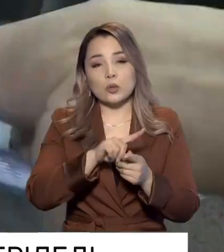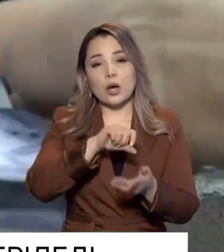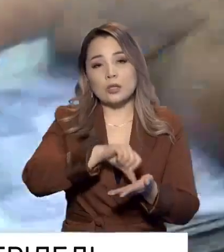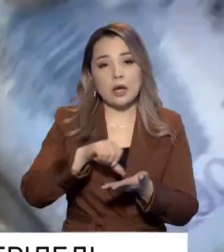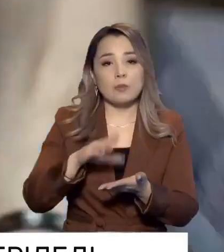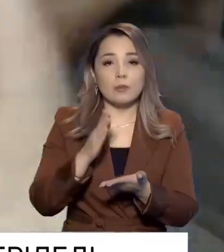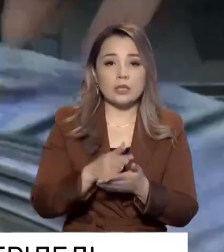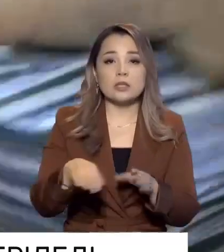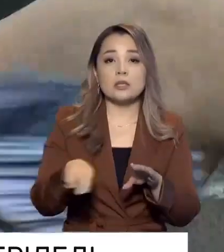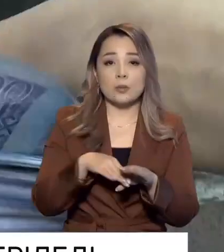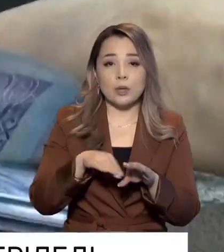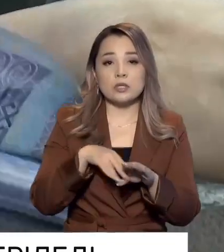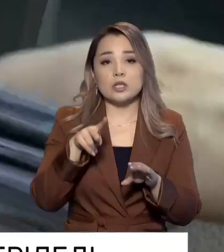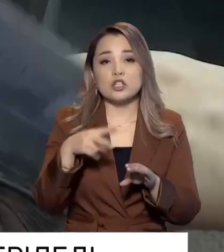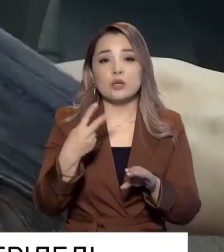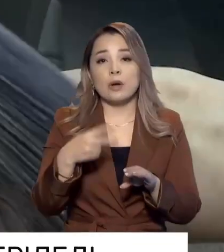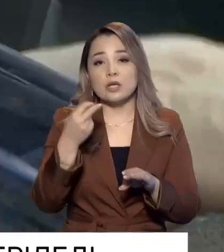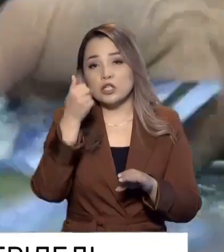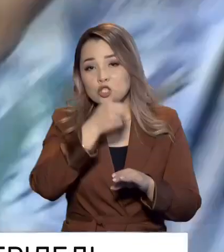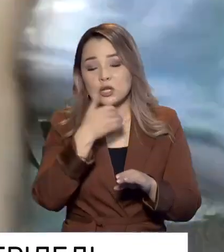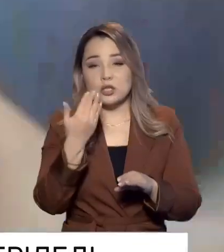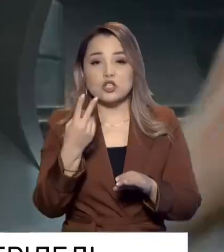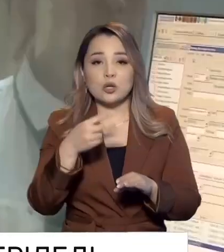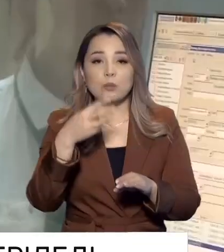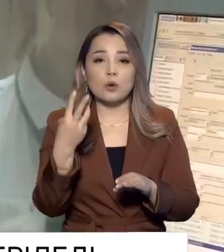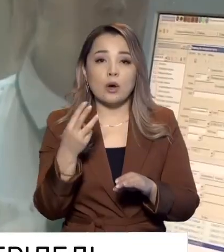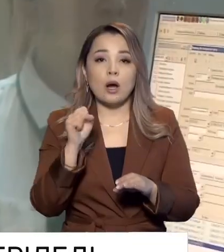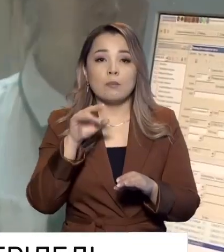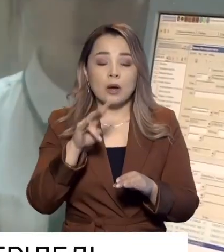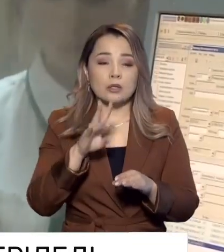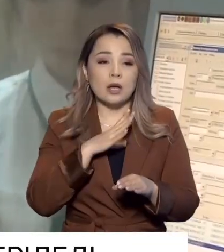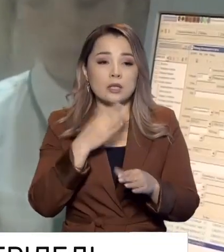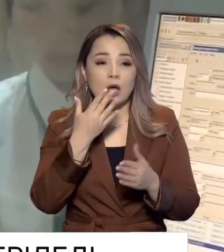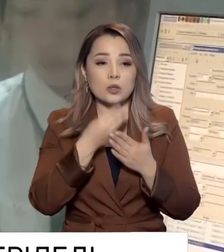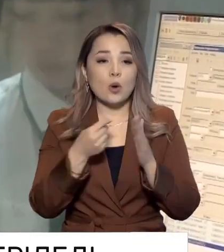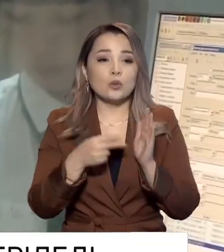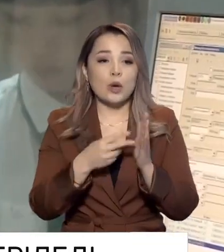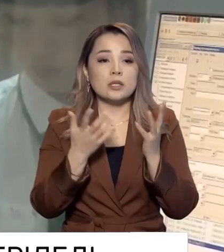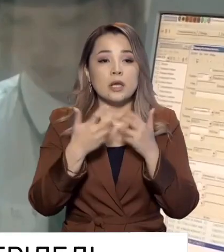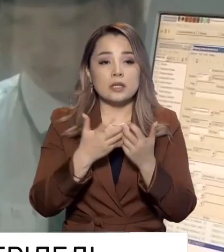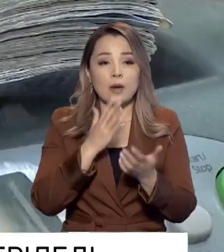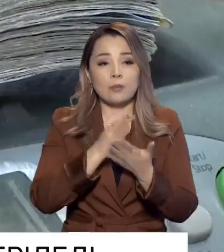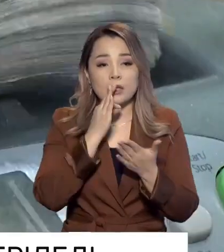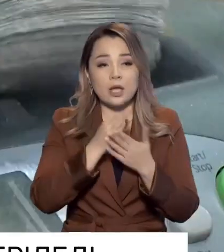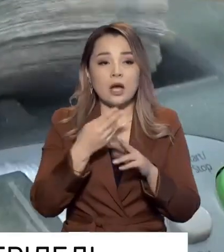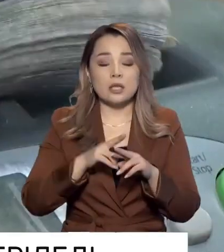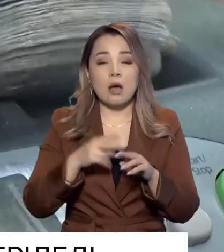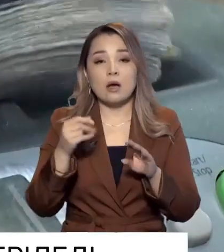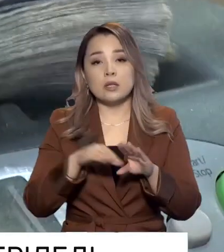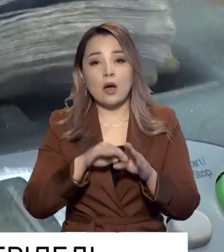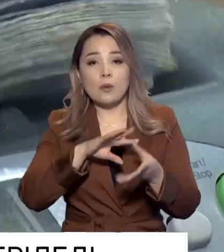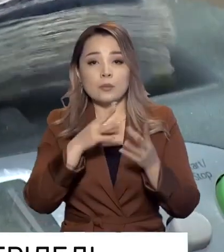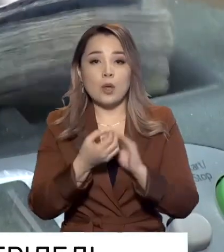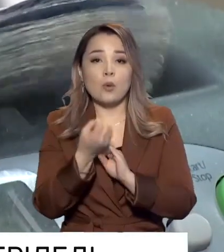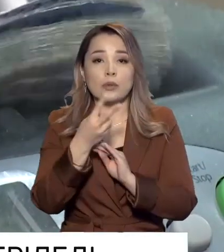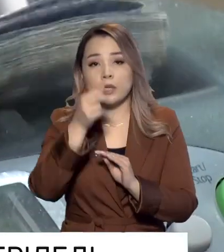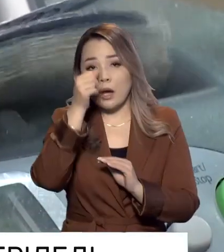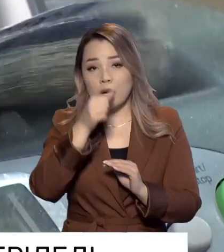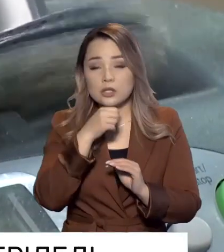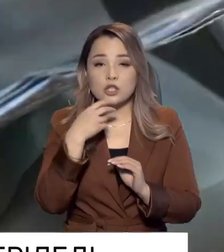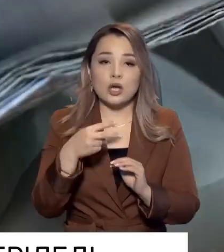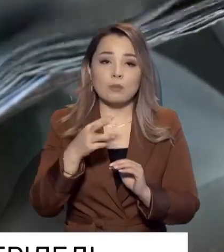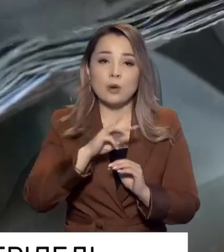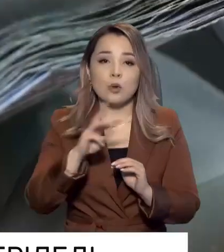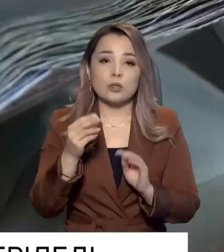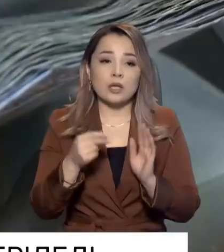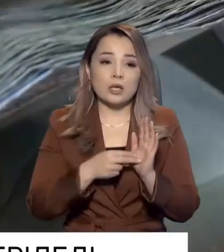алады. Депозит көлемі 2022 жылдың 23 ақпанындағы сомамен есептеледі. Алайда қаражат көлемі 12 айда 20